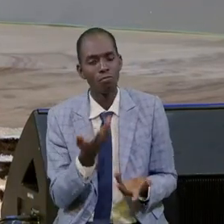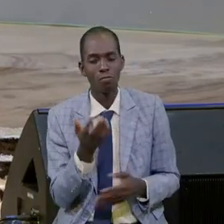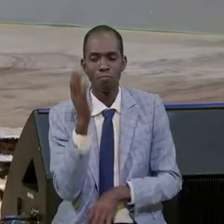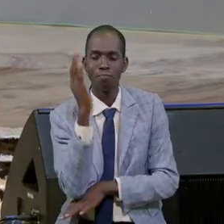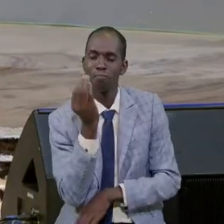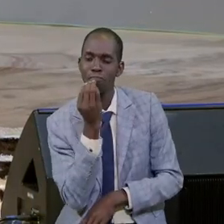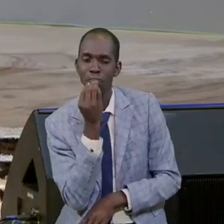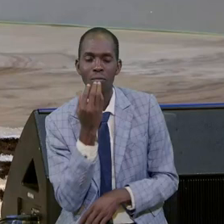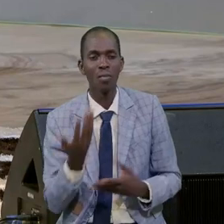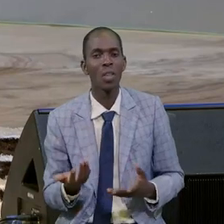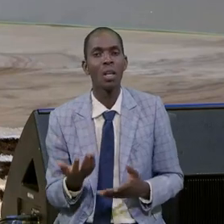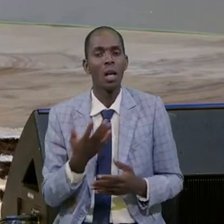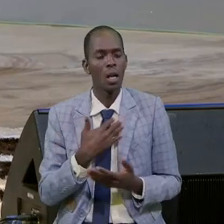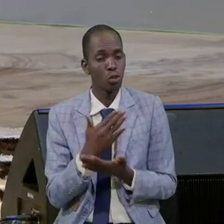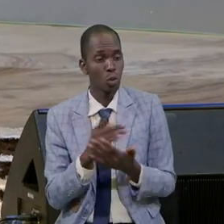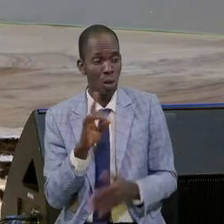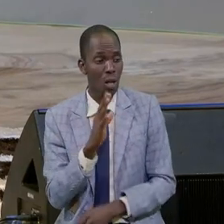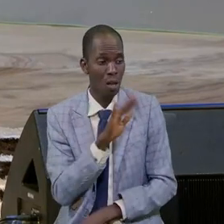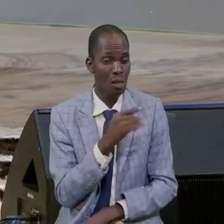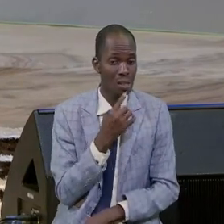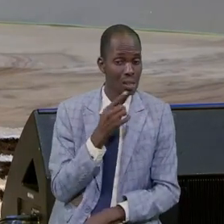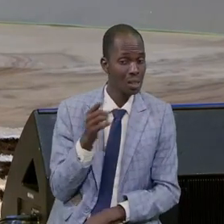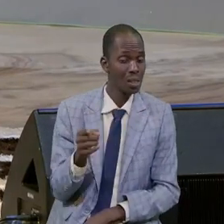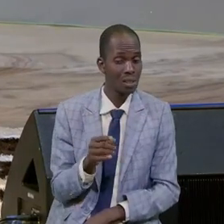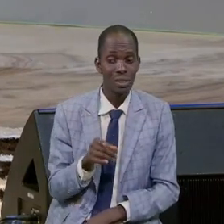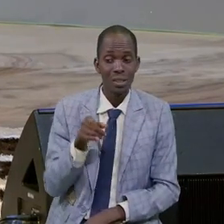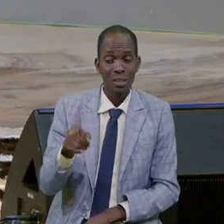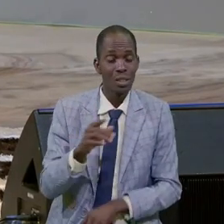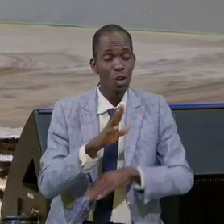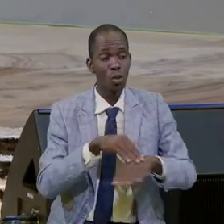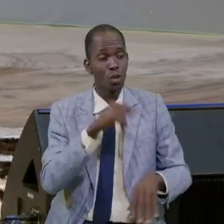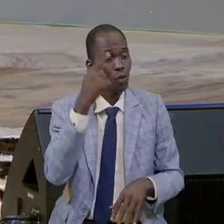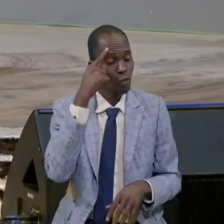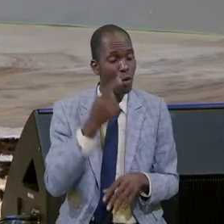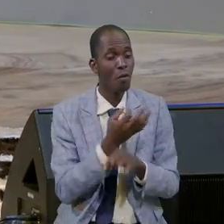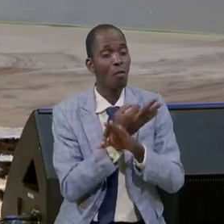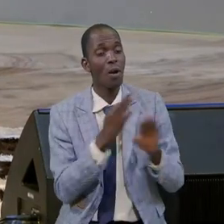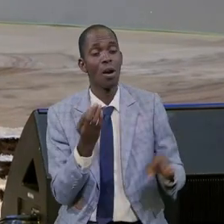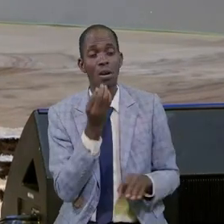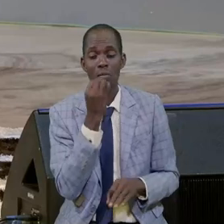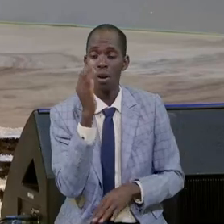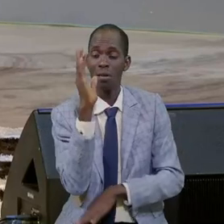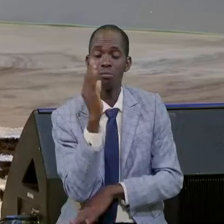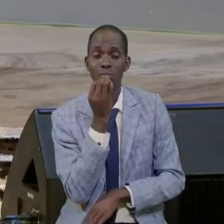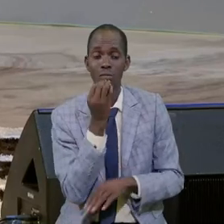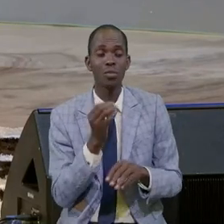avec moi. Et quelqu'un vous dit que ce n'est pas un simple déjeuner,